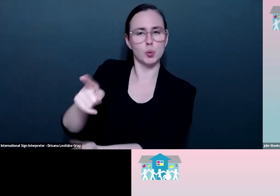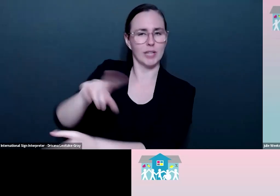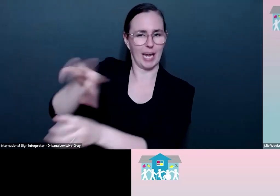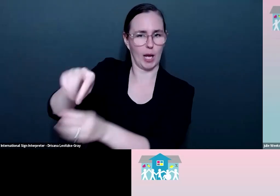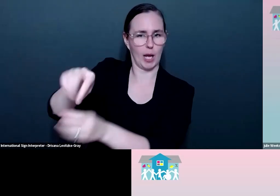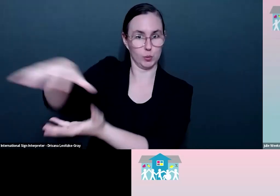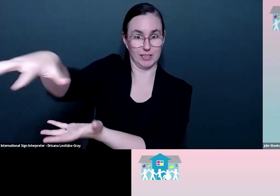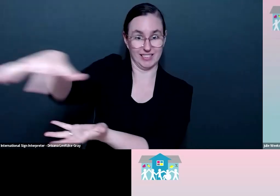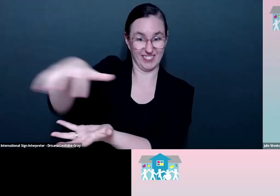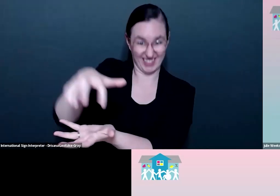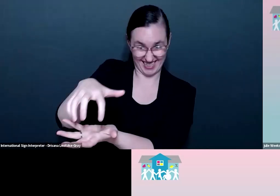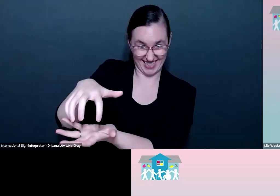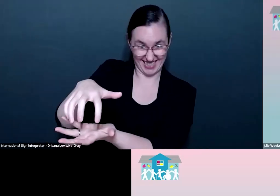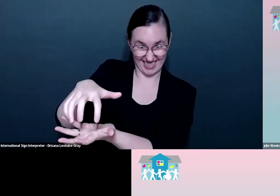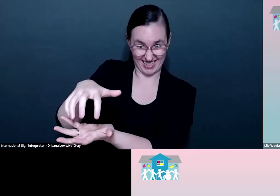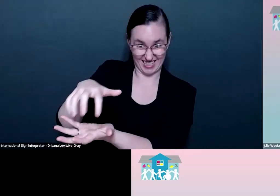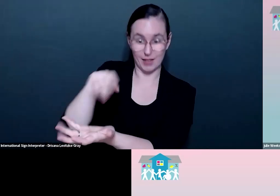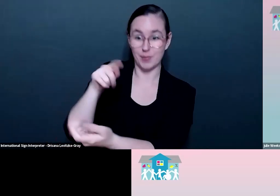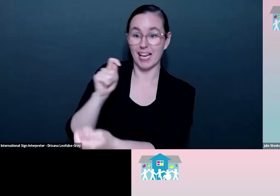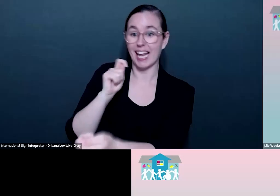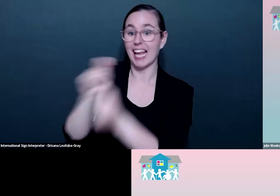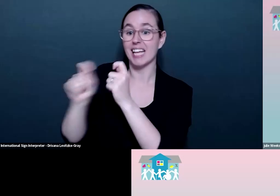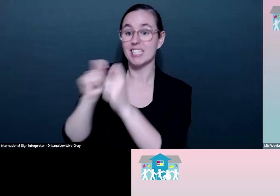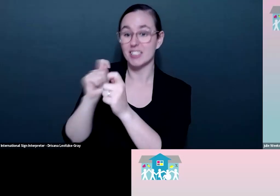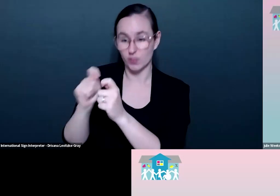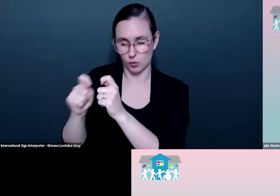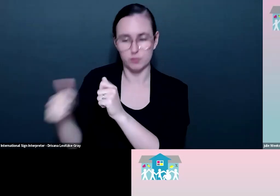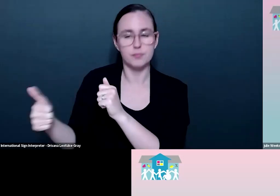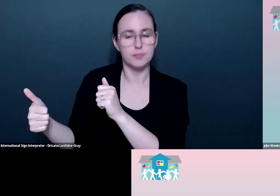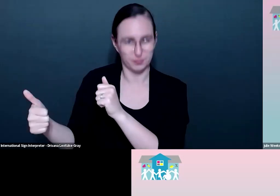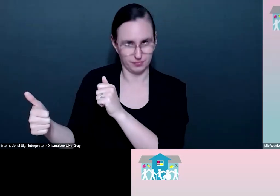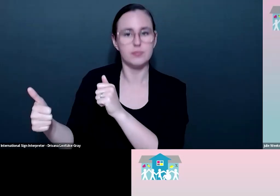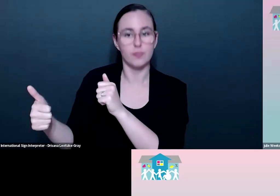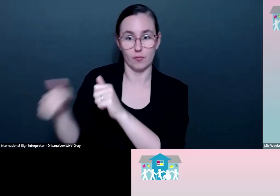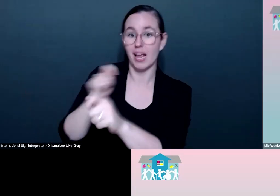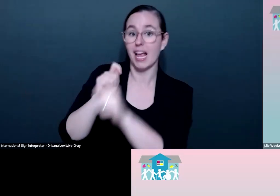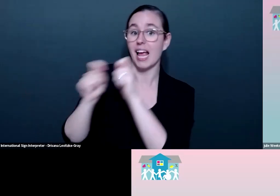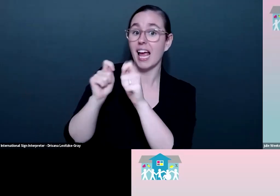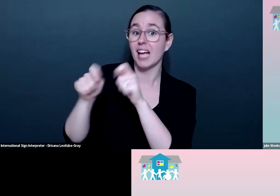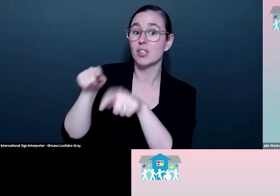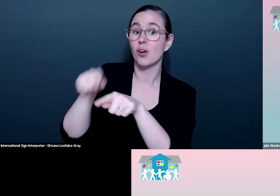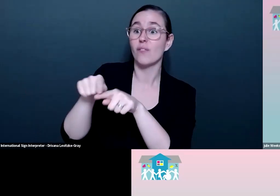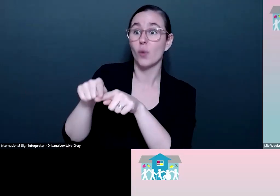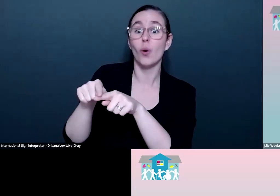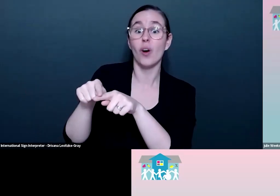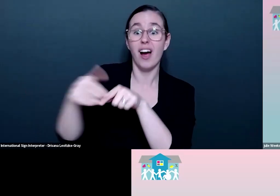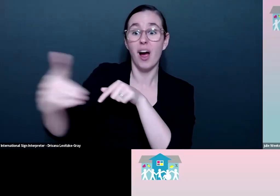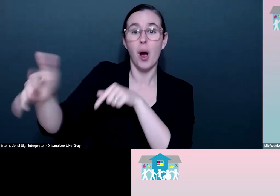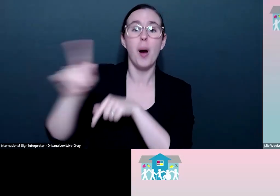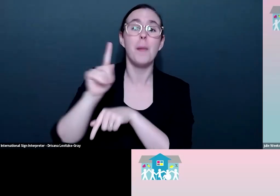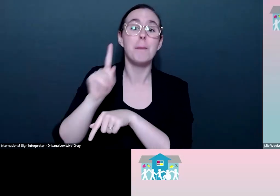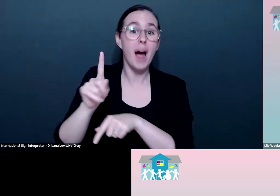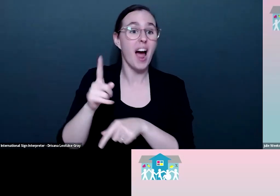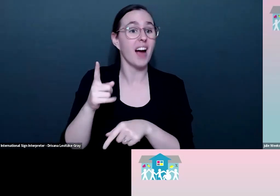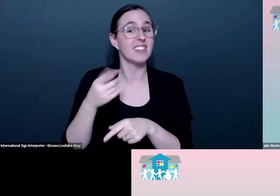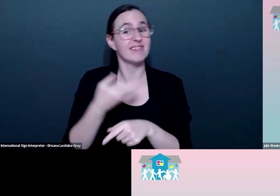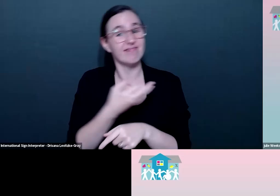qui prend en considération aussi les équipes de collection de données, mais nous savons qu'il y a bien évidemment des limitations pour ceci.